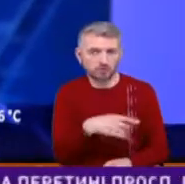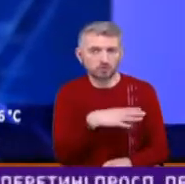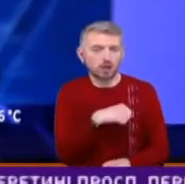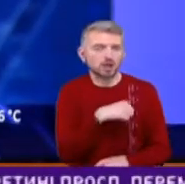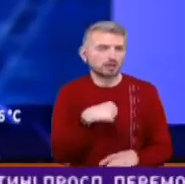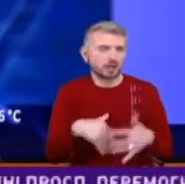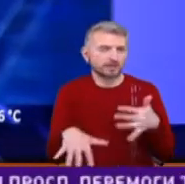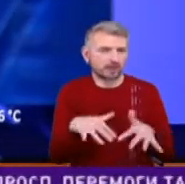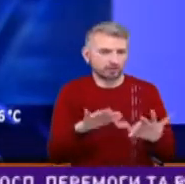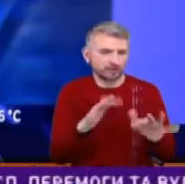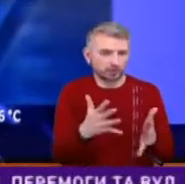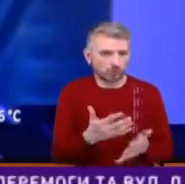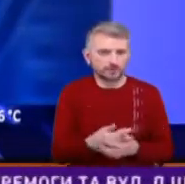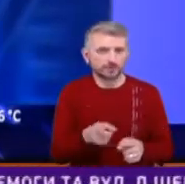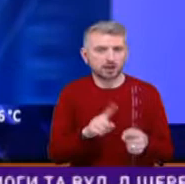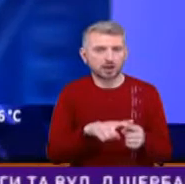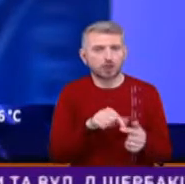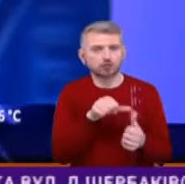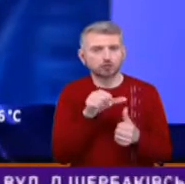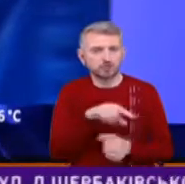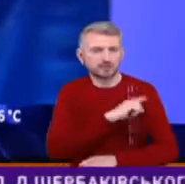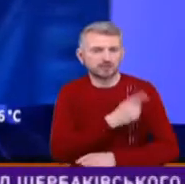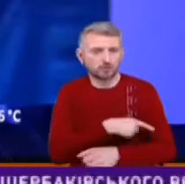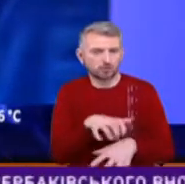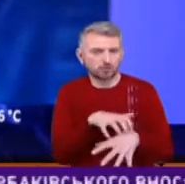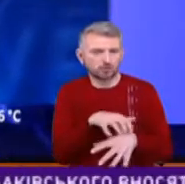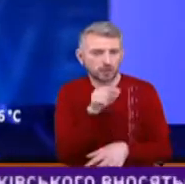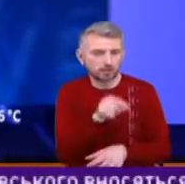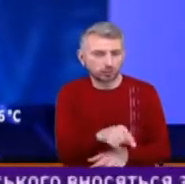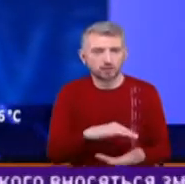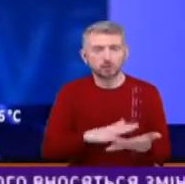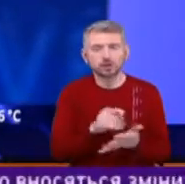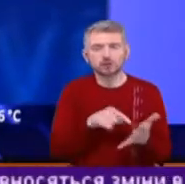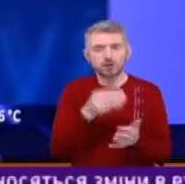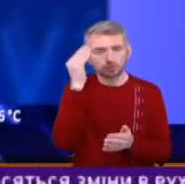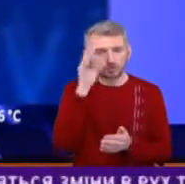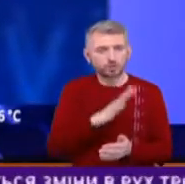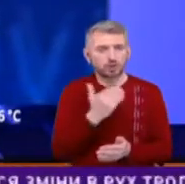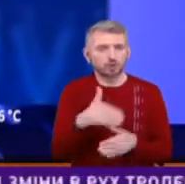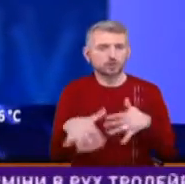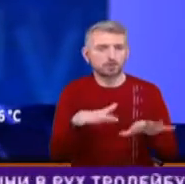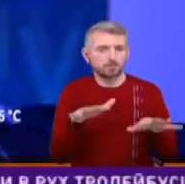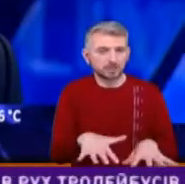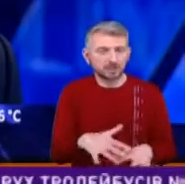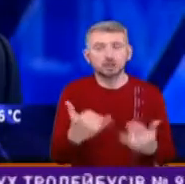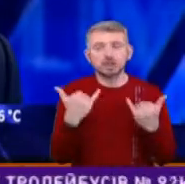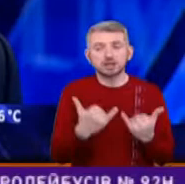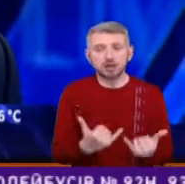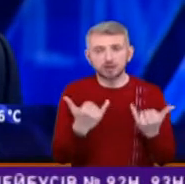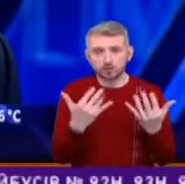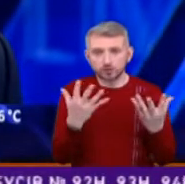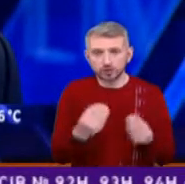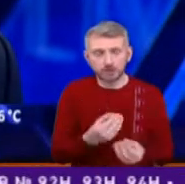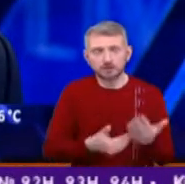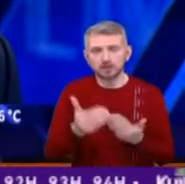найслабша дійсно історія, яка особливо сильно його дратувала і з політичної точки зору була його слабким місцем. Зараз, на сьогоднішній день,